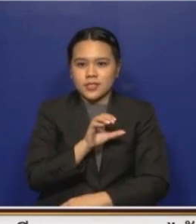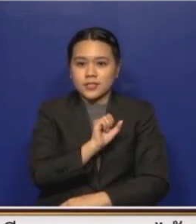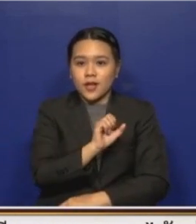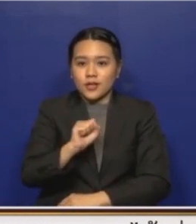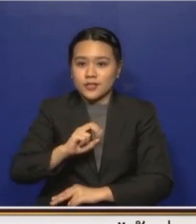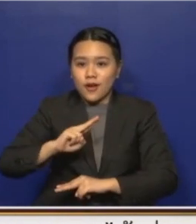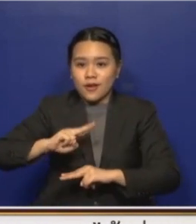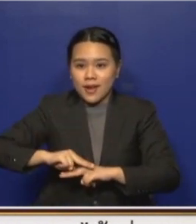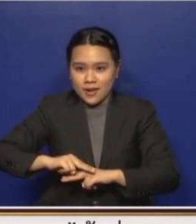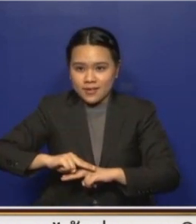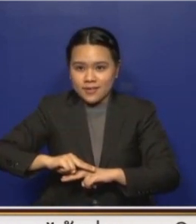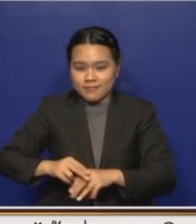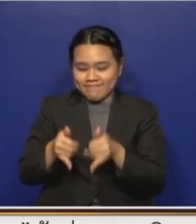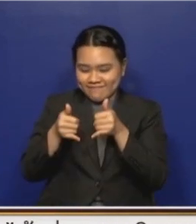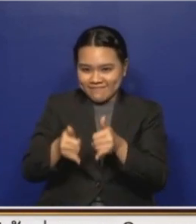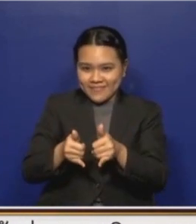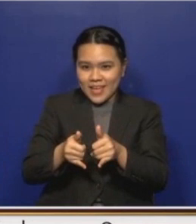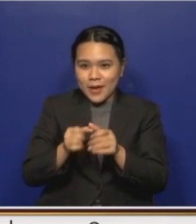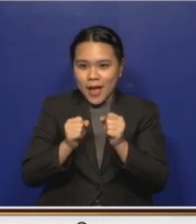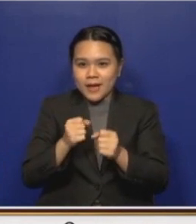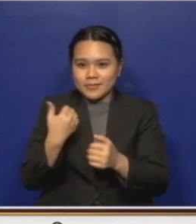ฮะแต่ผมจะบอก